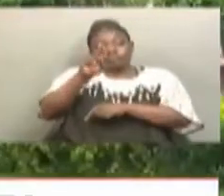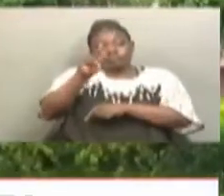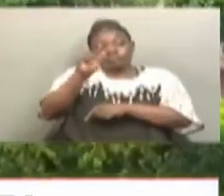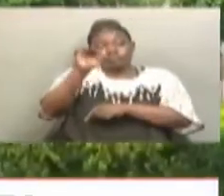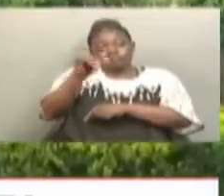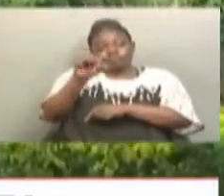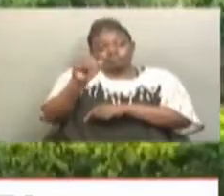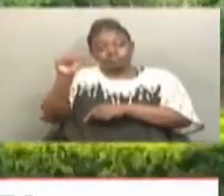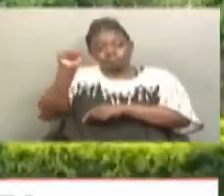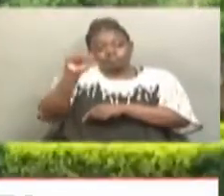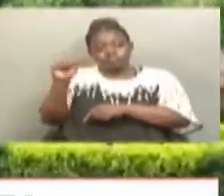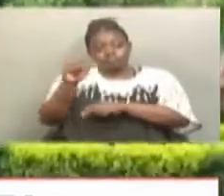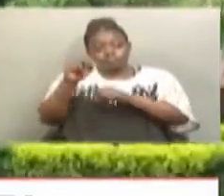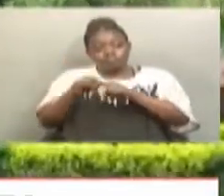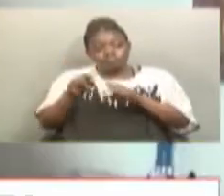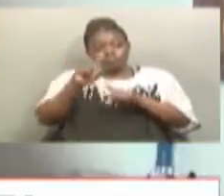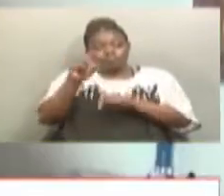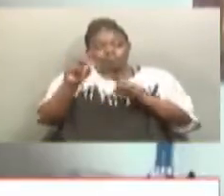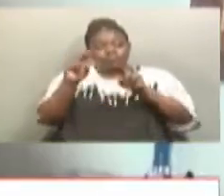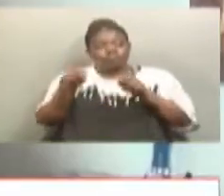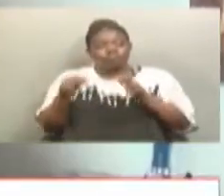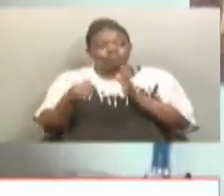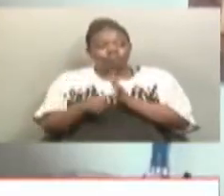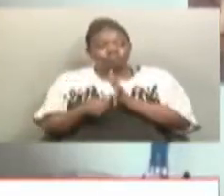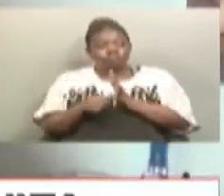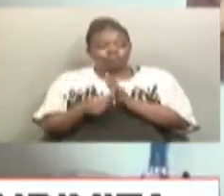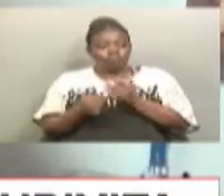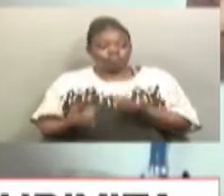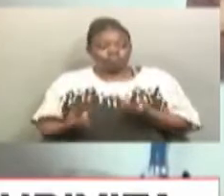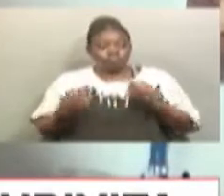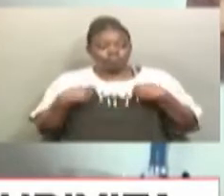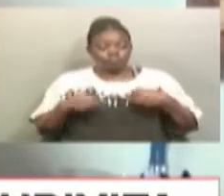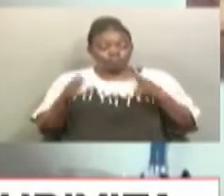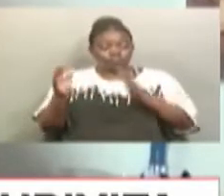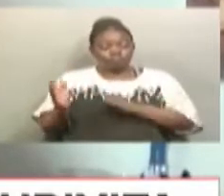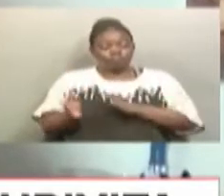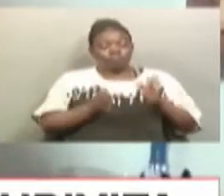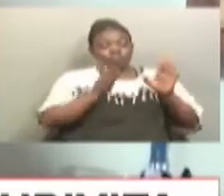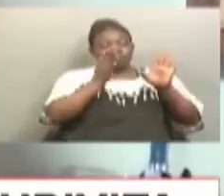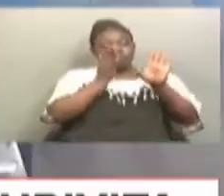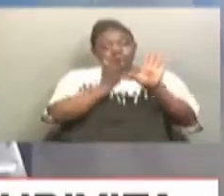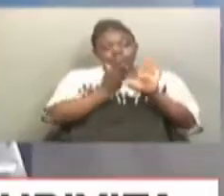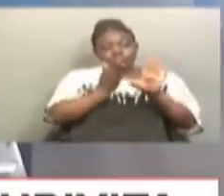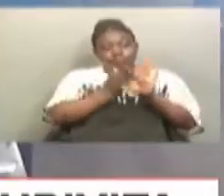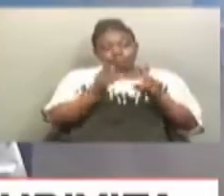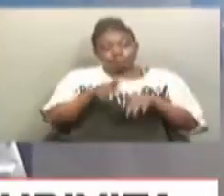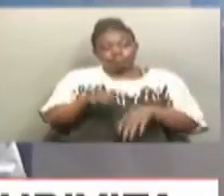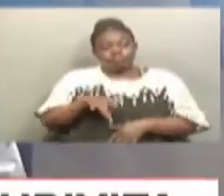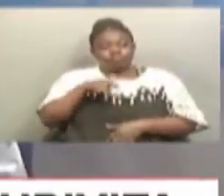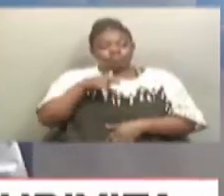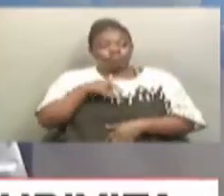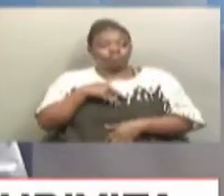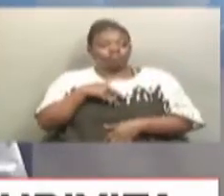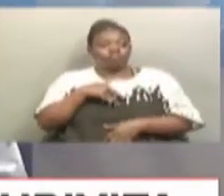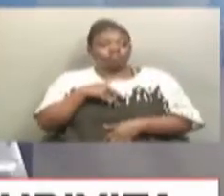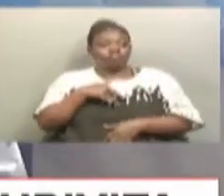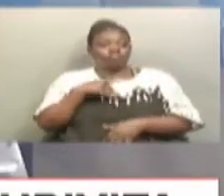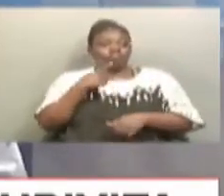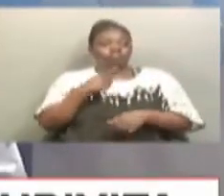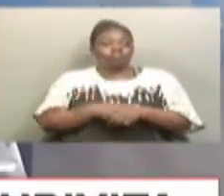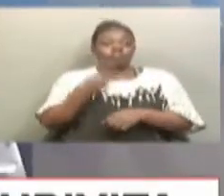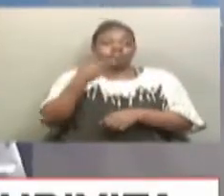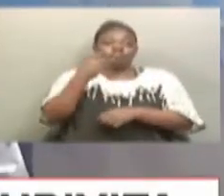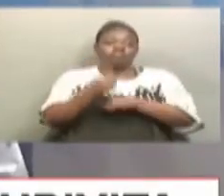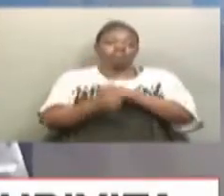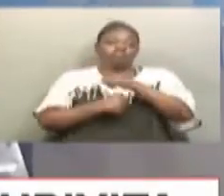SS babikoze awatali buzibu bwonna. We have prepared them psychologically and emotionally. When we had those 2